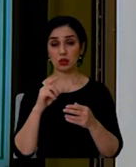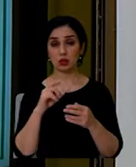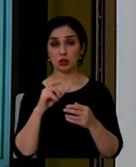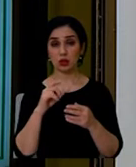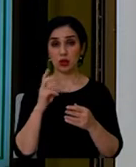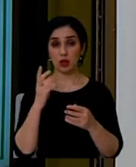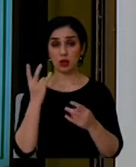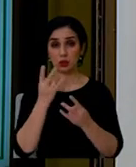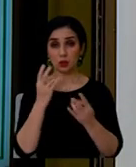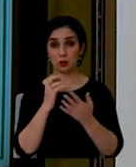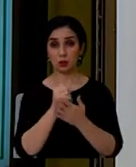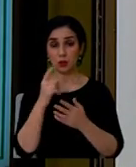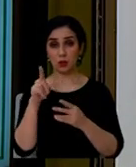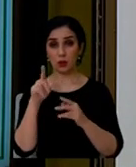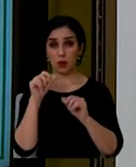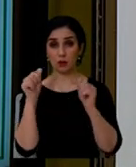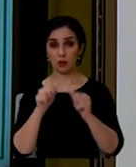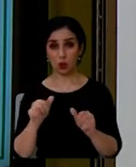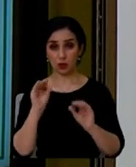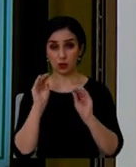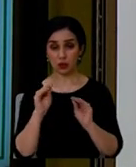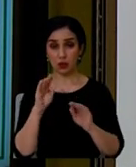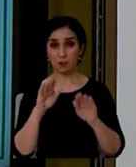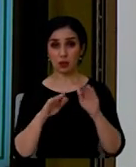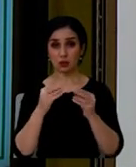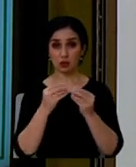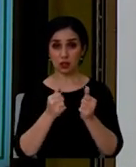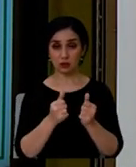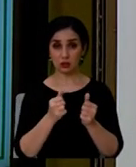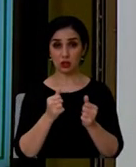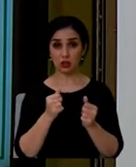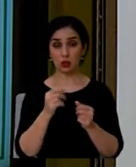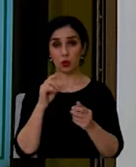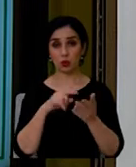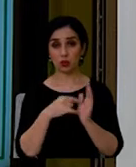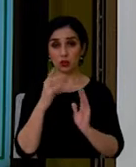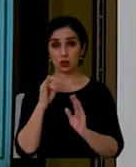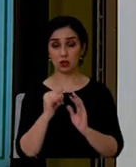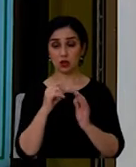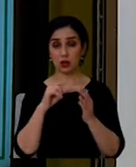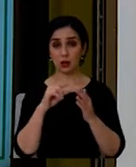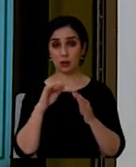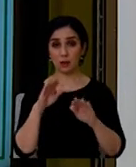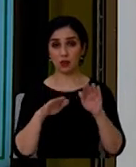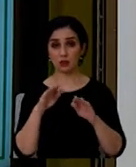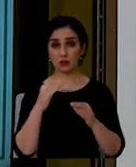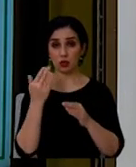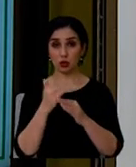СУ4, я нахожу по формуле массу раствора умножить на массовую долю.